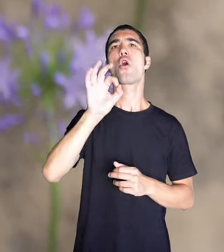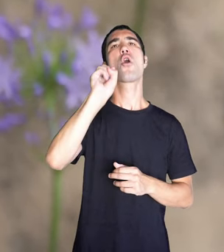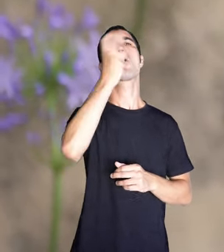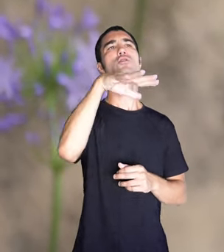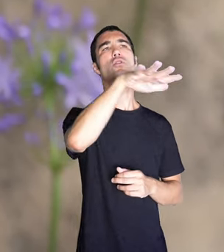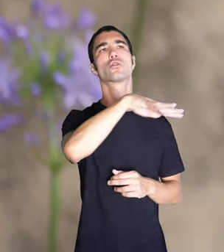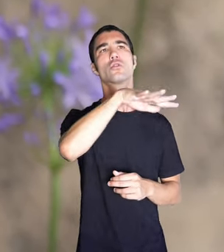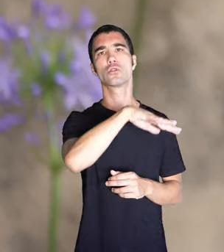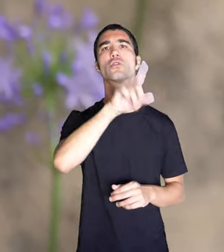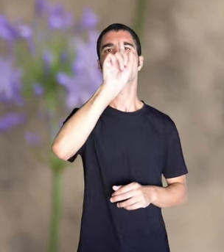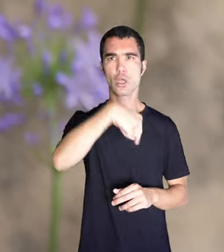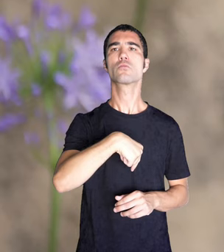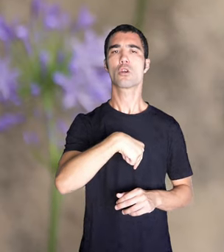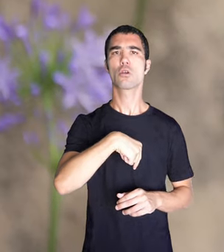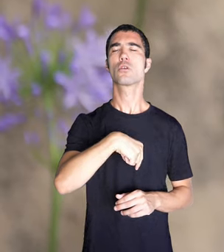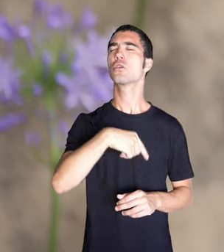'altra banda,